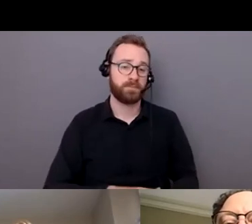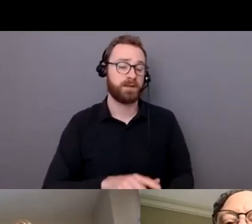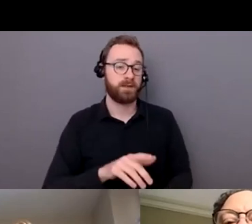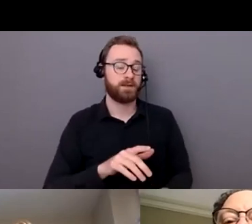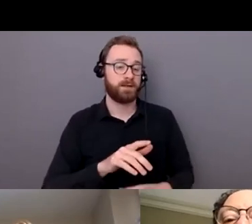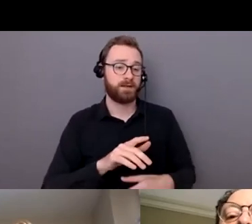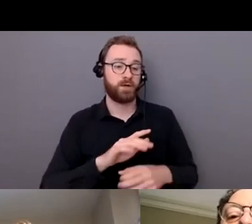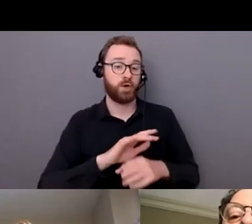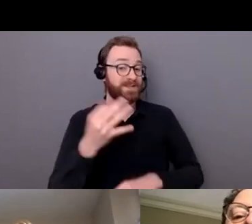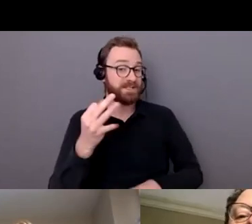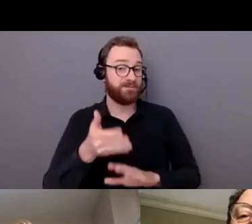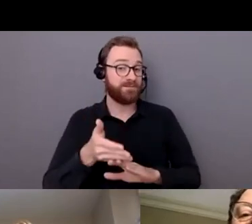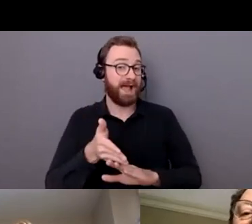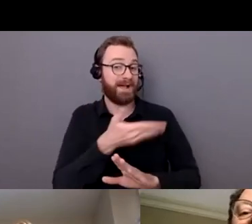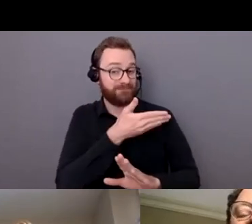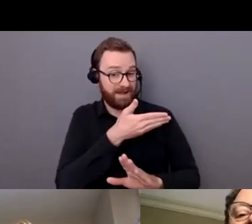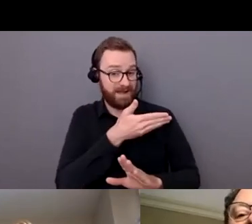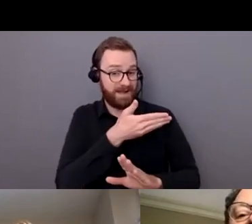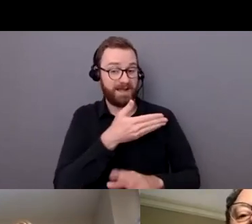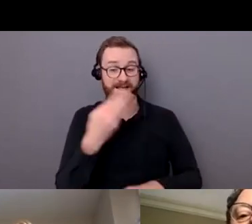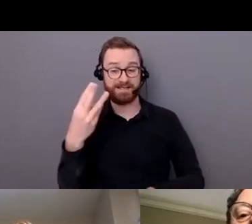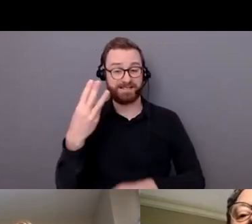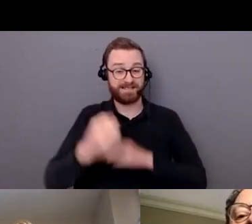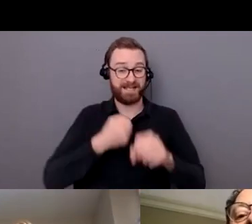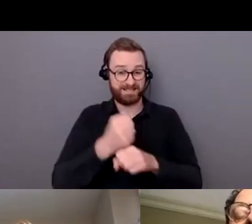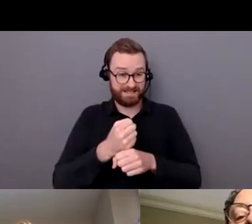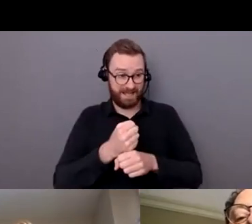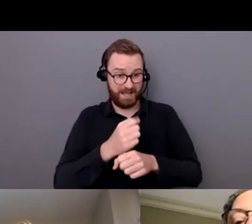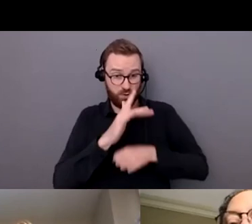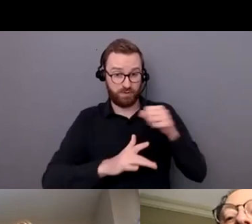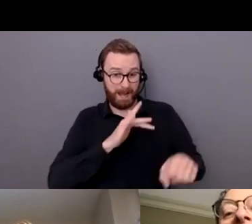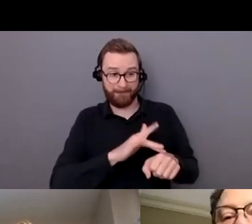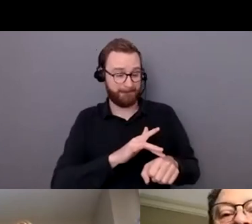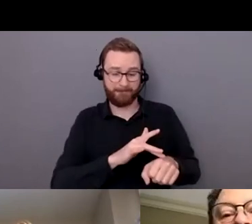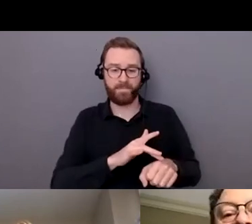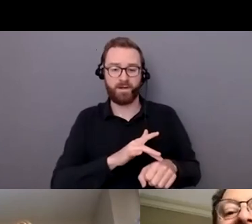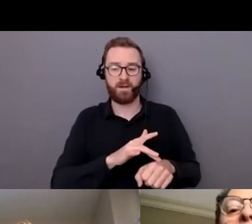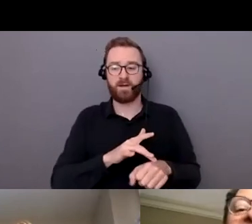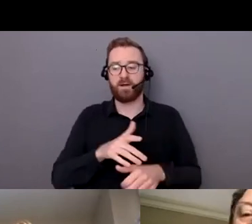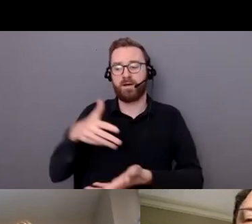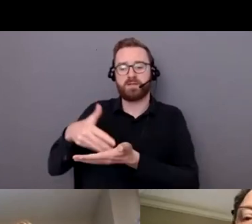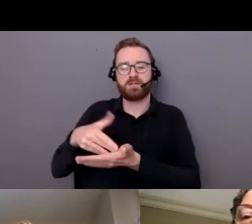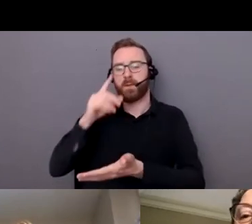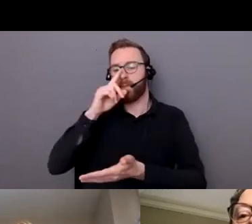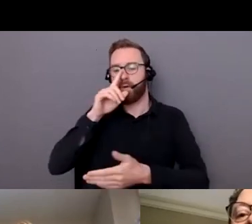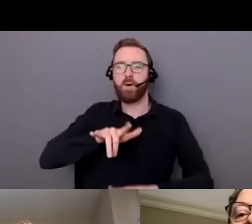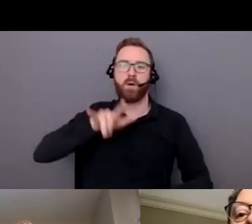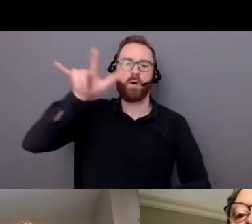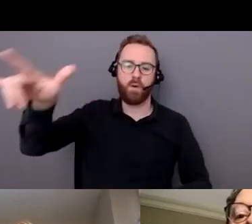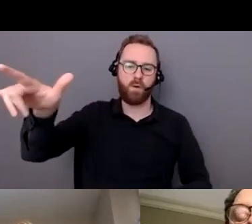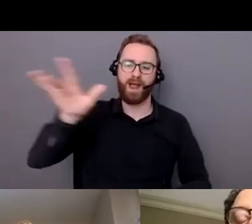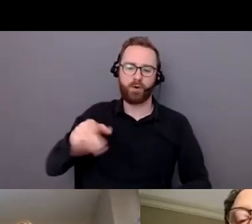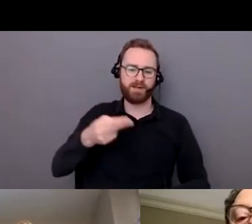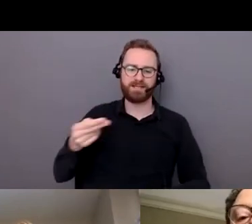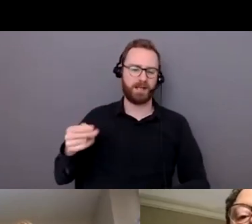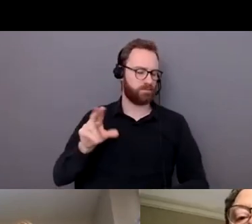pandémie. Je n'ai pas connu en 16 ans de pratique à l'UQAM un étudiant ou une étudiante qui n'a pas pu aller à l'international parce qu'elle était en situation de handicap.